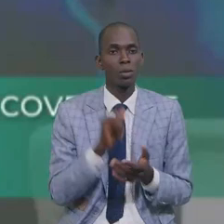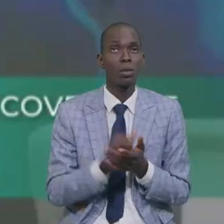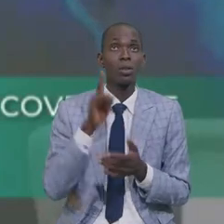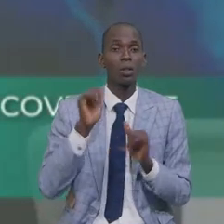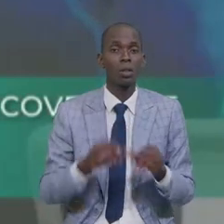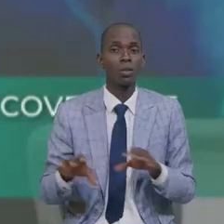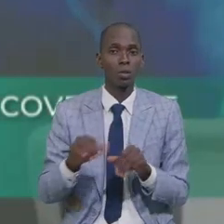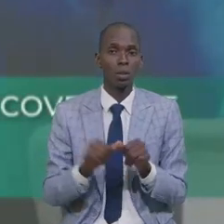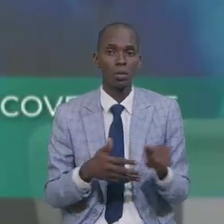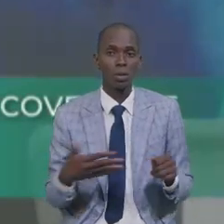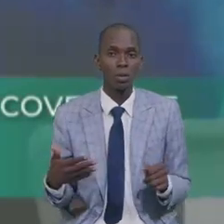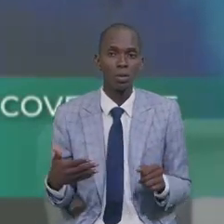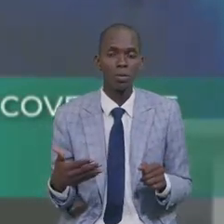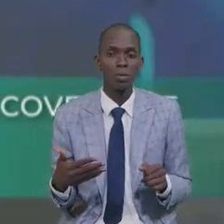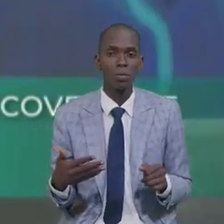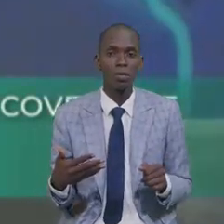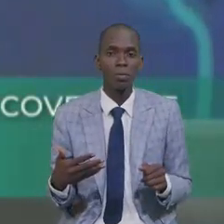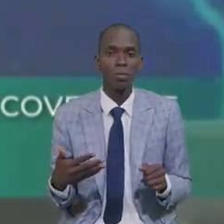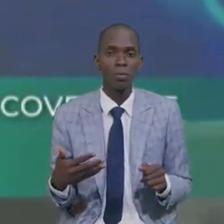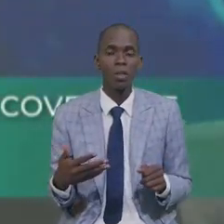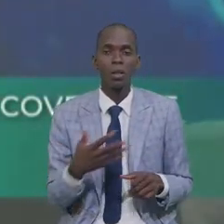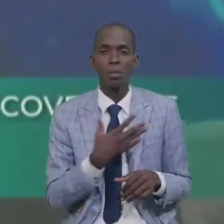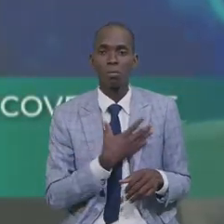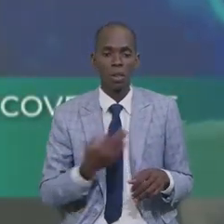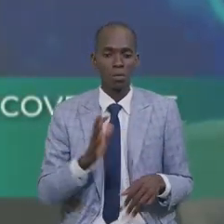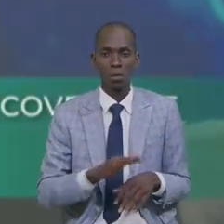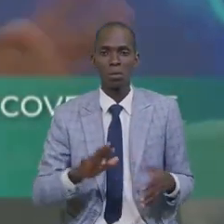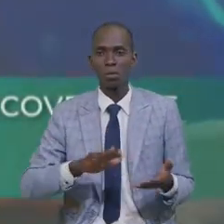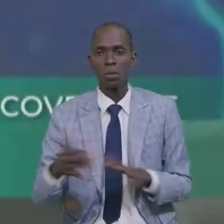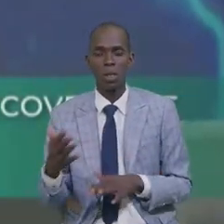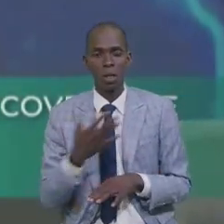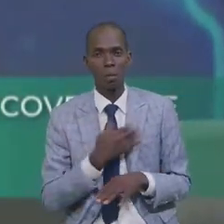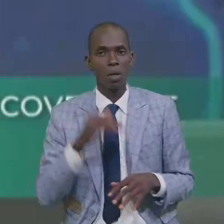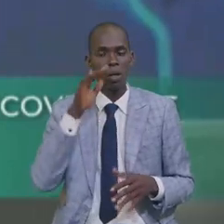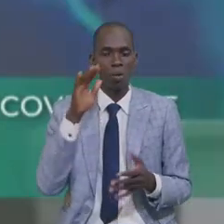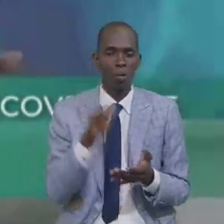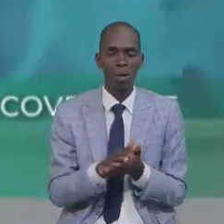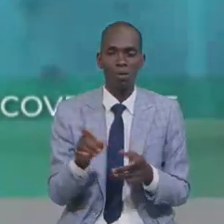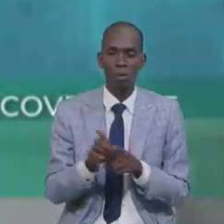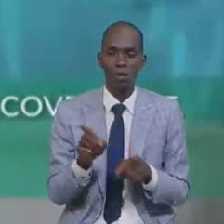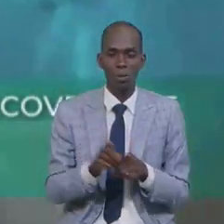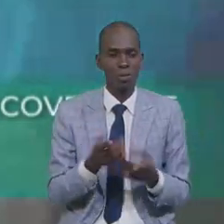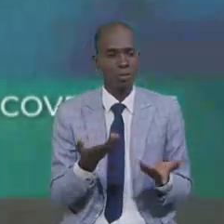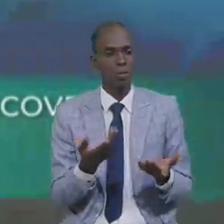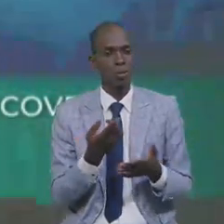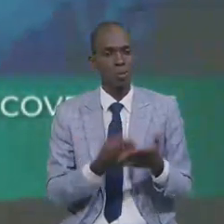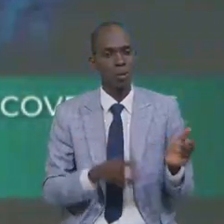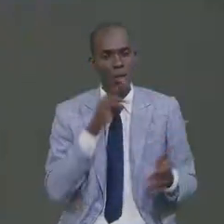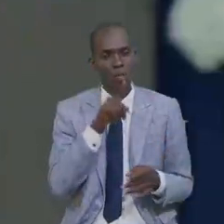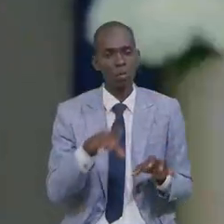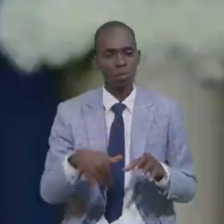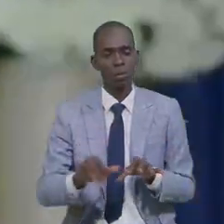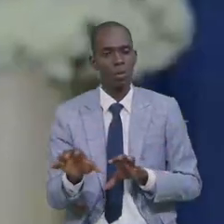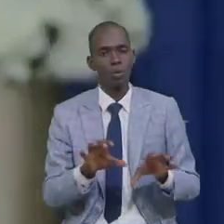Dans mon corps, même mon épouse. Pourquoi est-ce que tu espères, maudit Dieu,